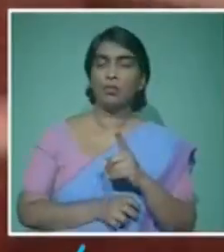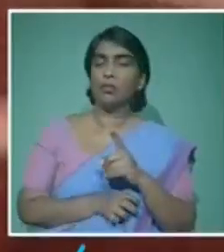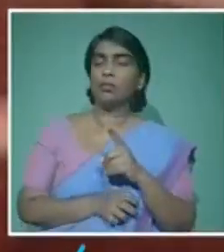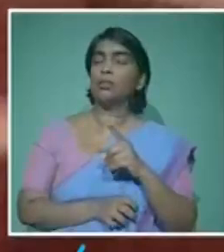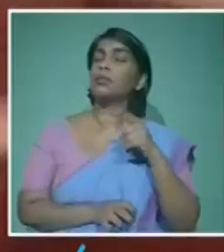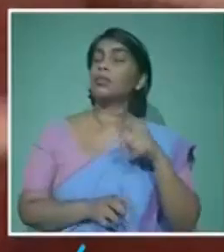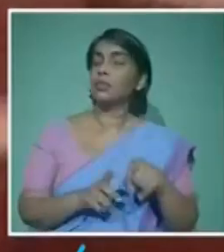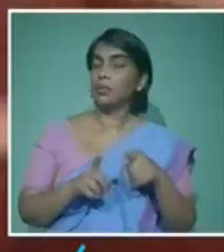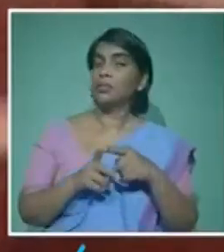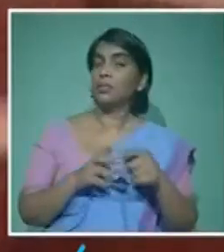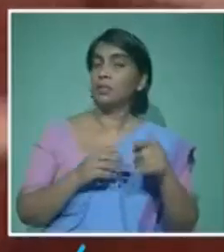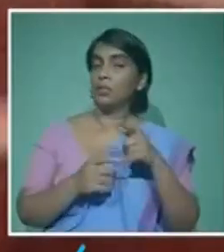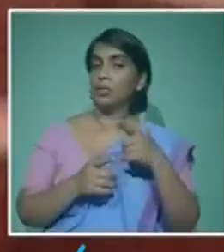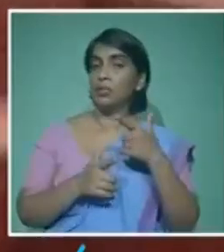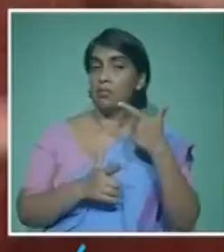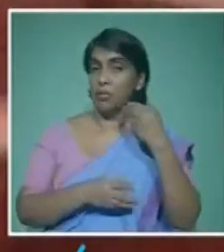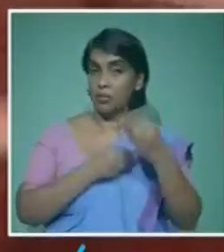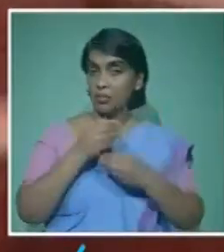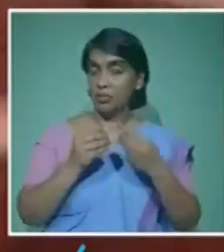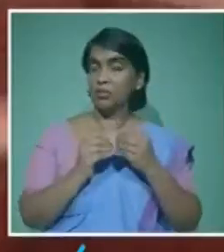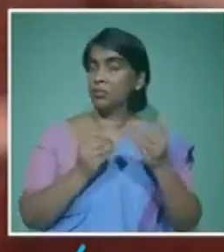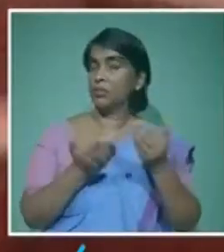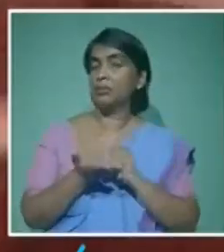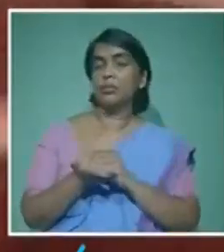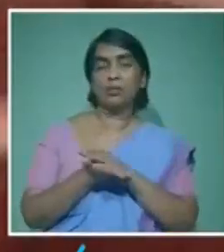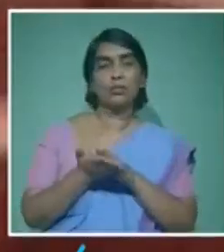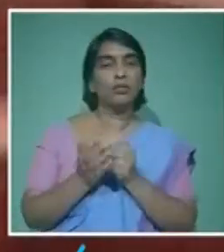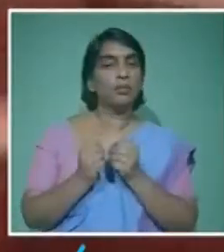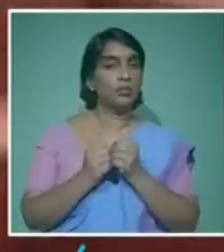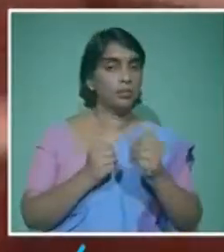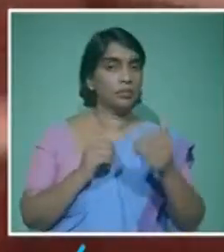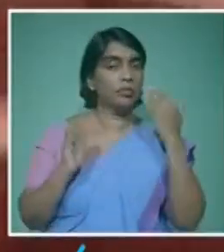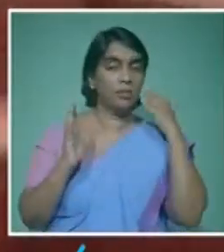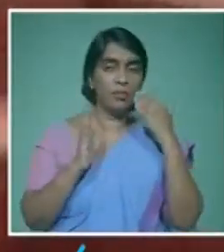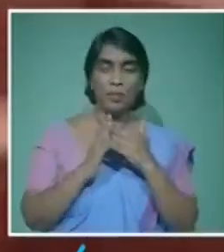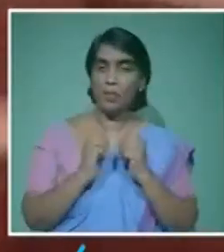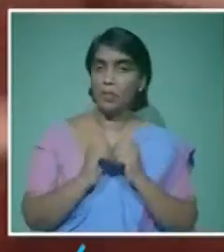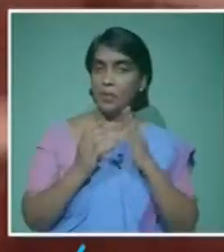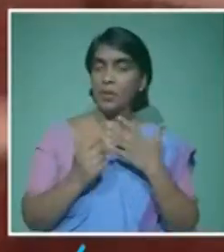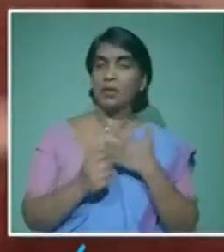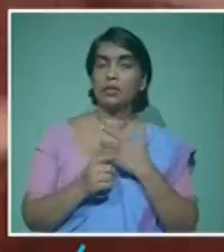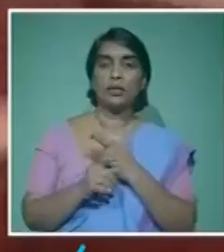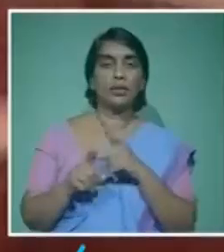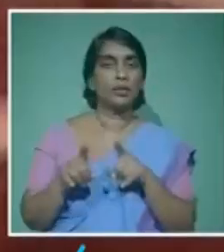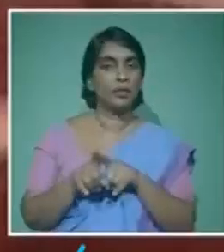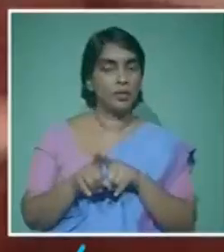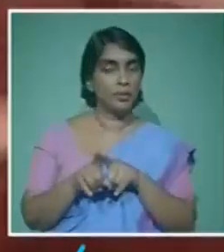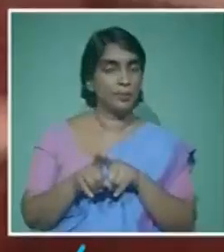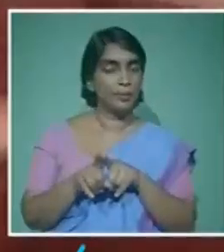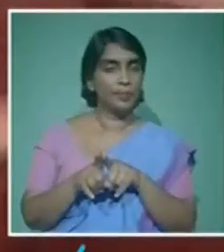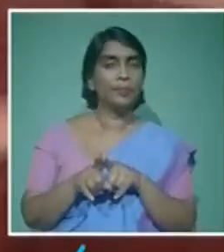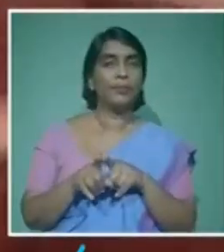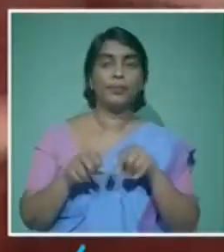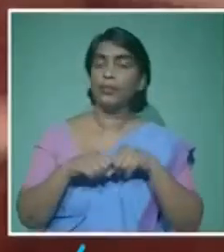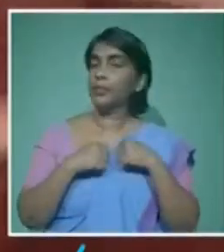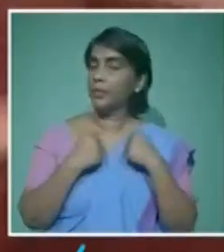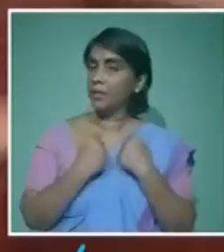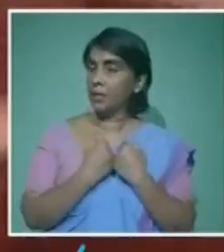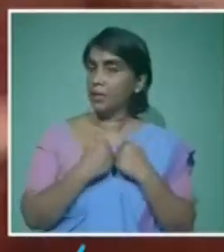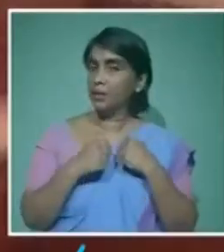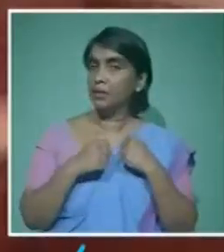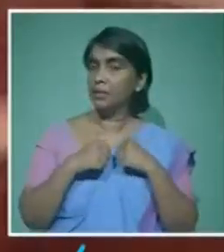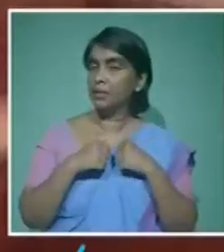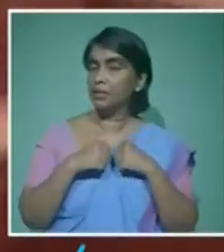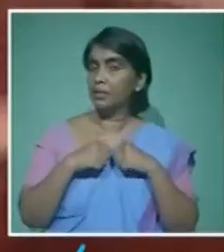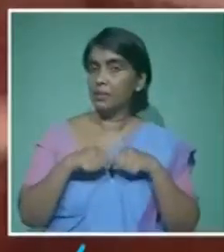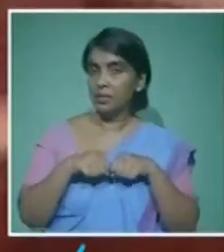பணிகளை நாம் ஆரம்பித்துள்ளோம். அத்துடன் நோட்சி மற்றும் சீனோ நிறுவனங்களையும் நாம் புதிய நிர்வாகத்தினை